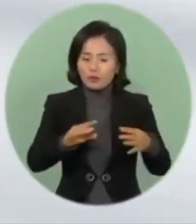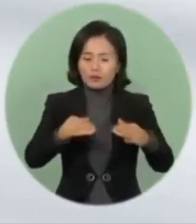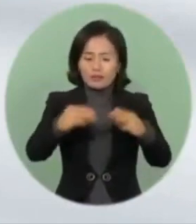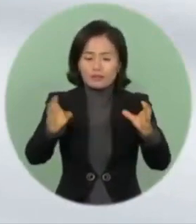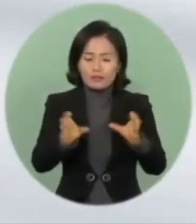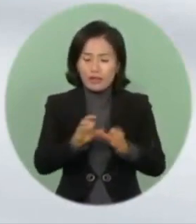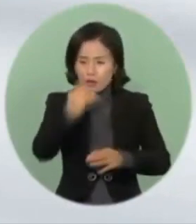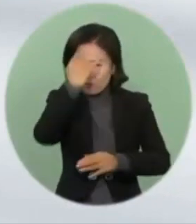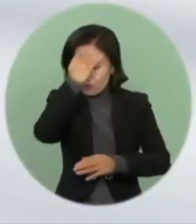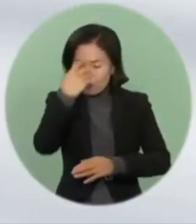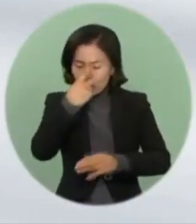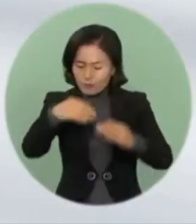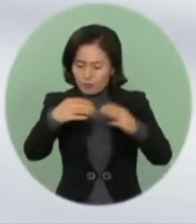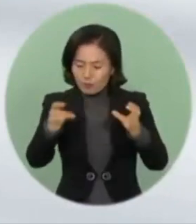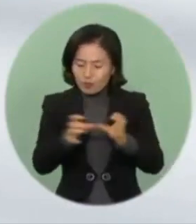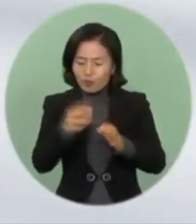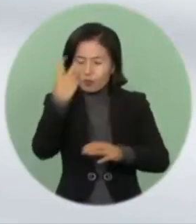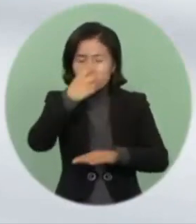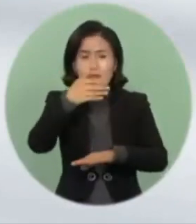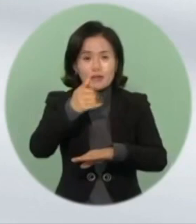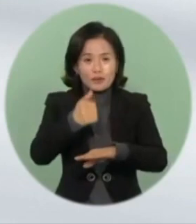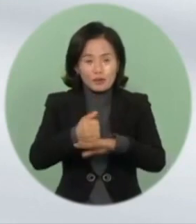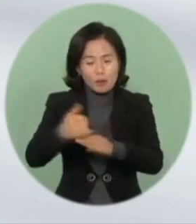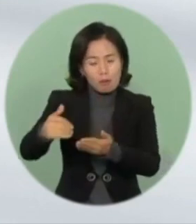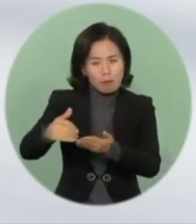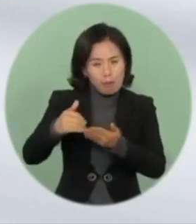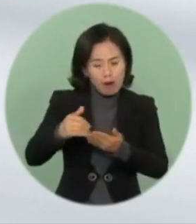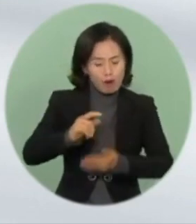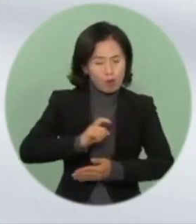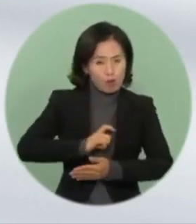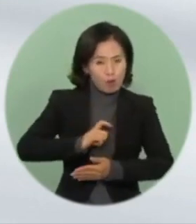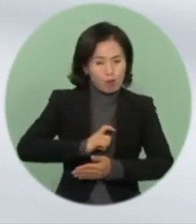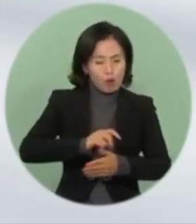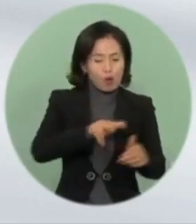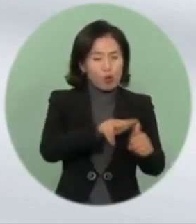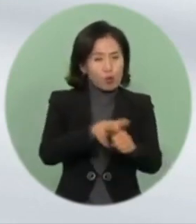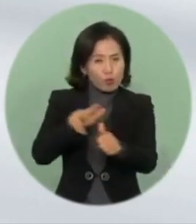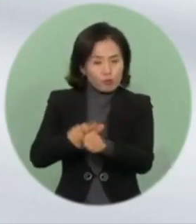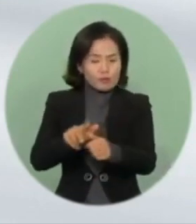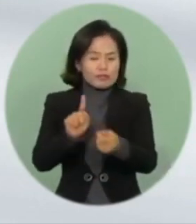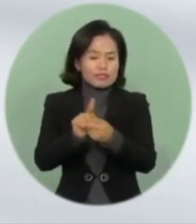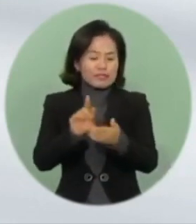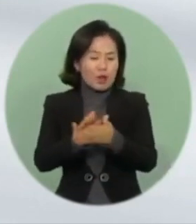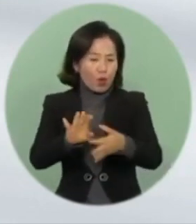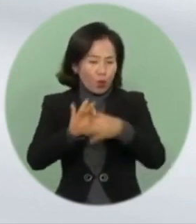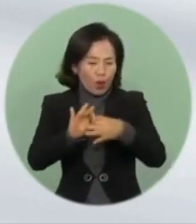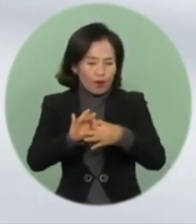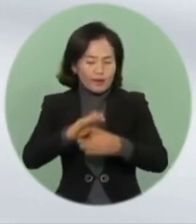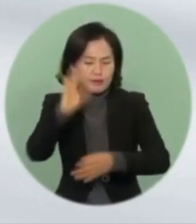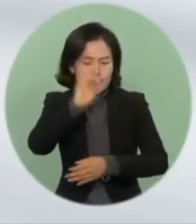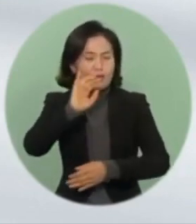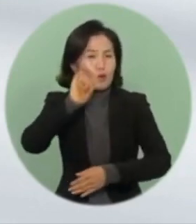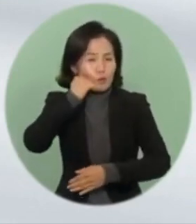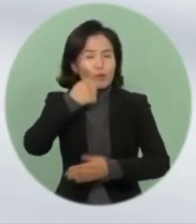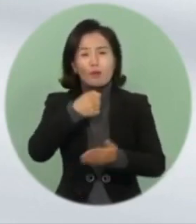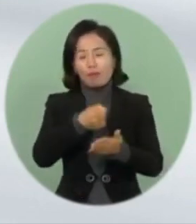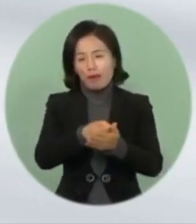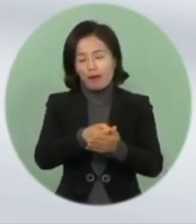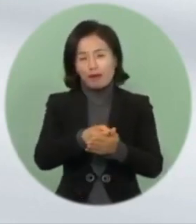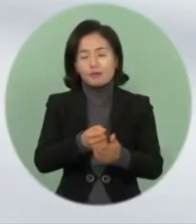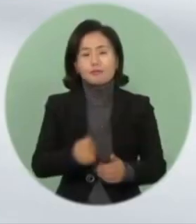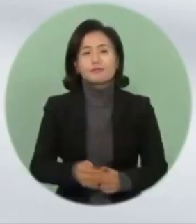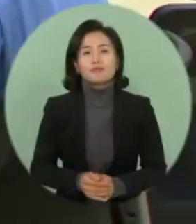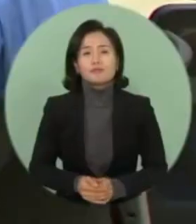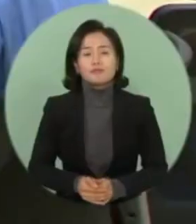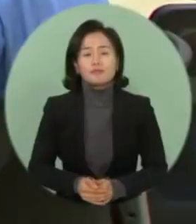윤리감찰단 조사결과 제기된 혹과 후보 당사자 간의 직접 관련성을 찾기 어렵다고 판단했다고